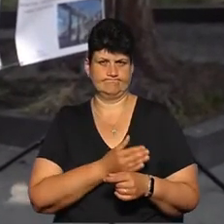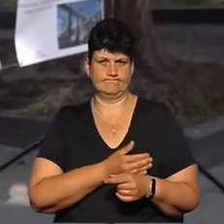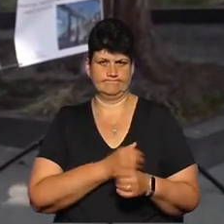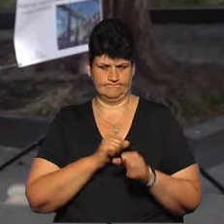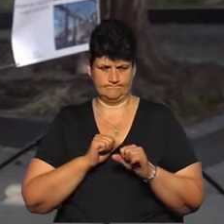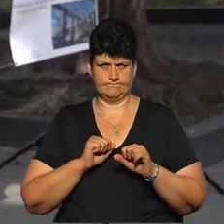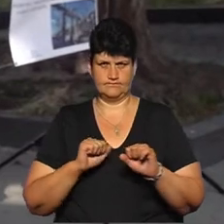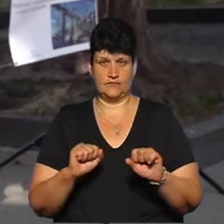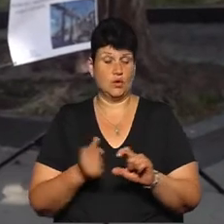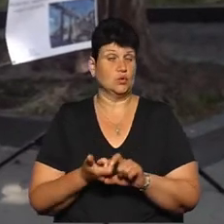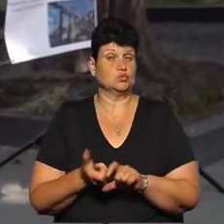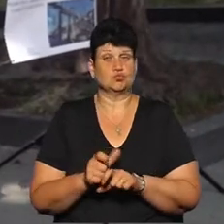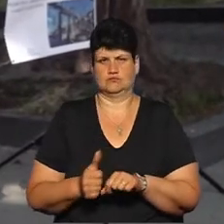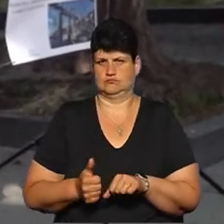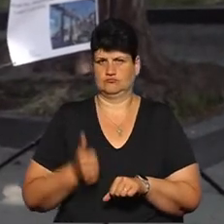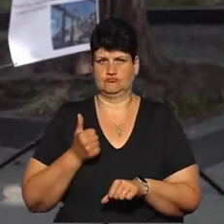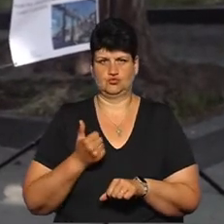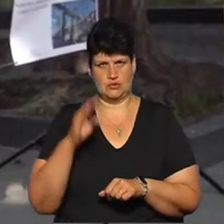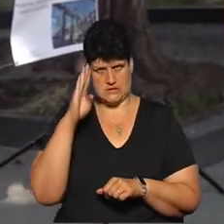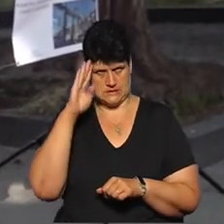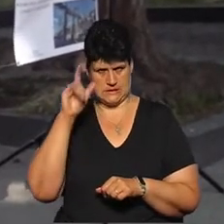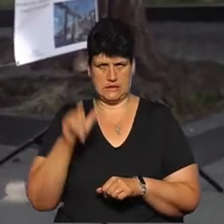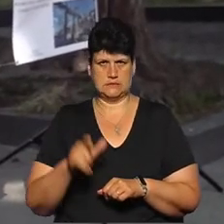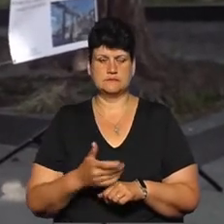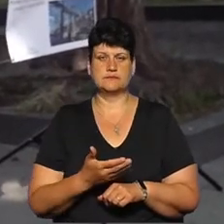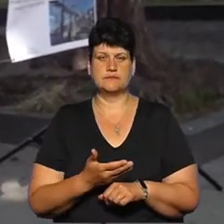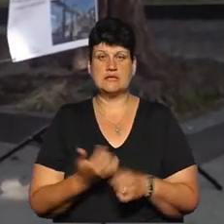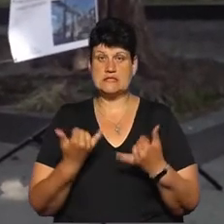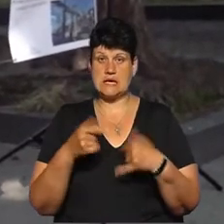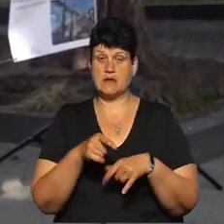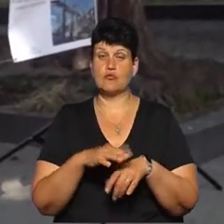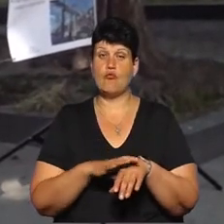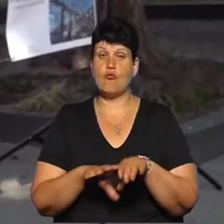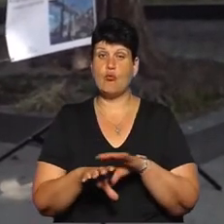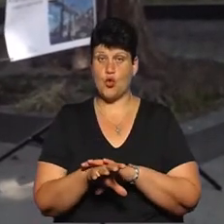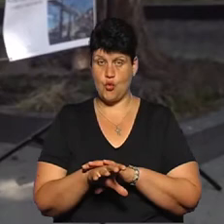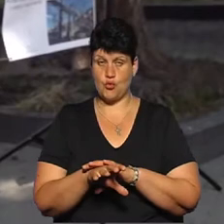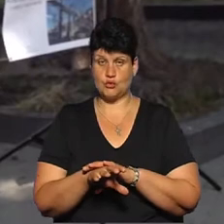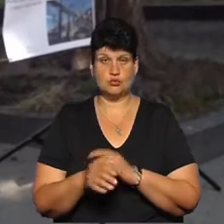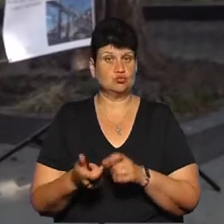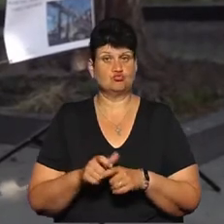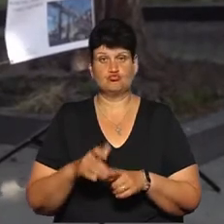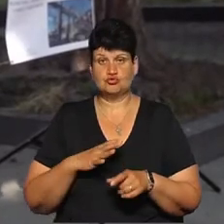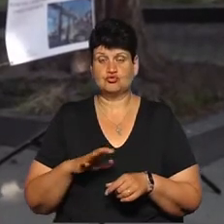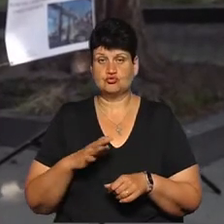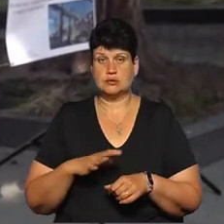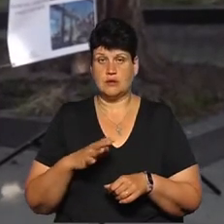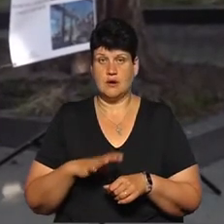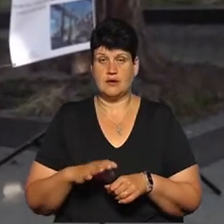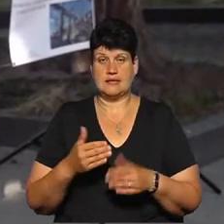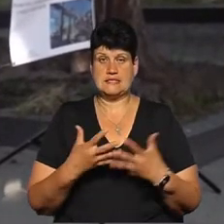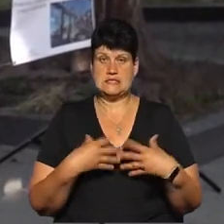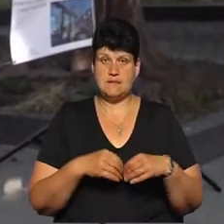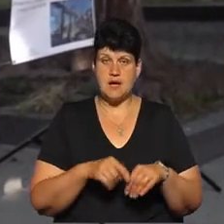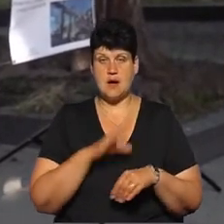їм пишаюсь. Тобто зараз він в полоні, дуже його чекаю. І я, його сім'я, його мати,